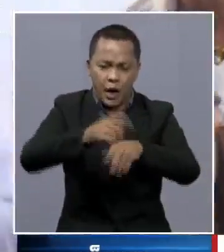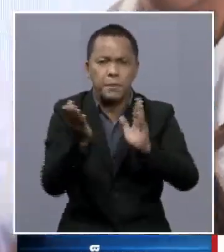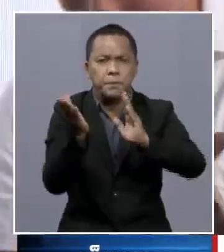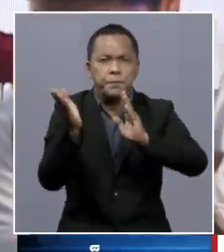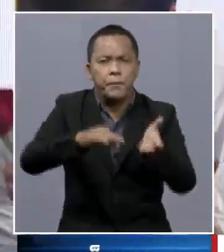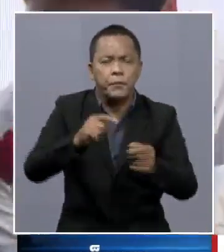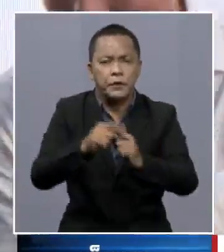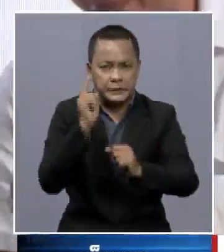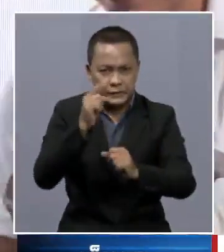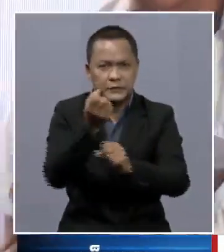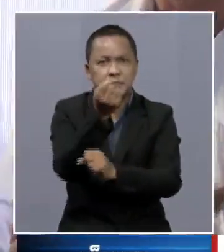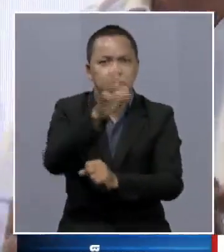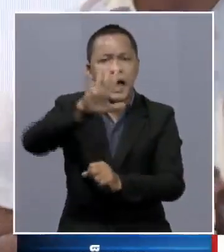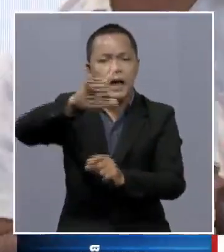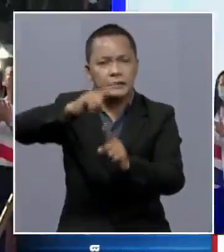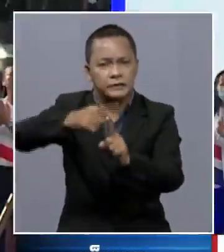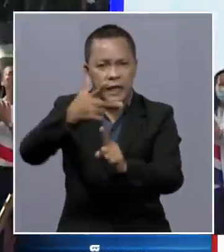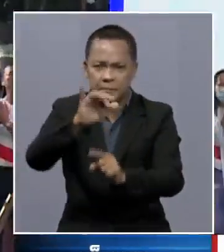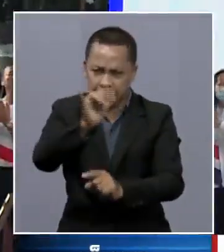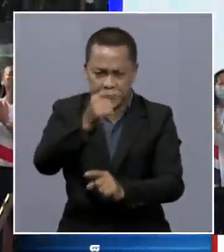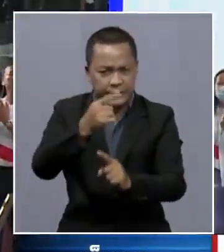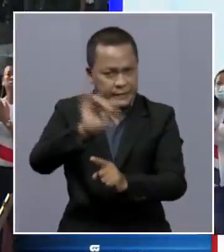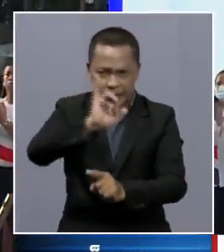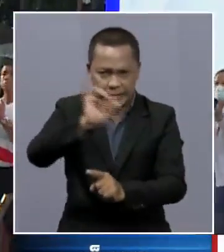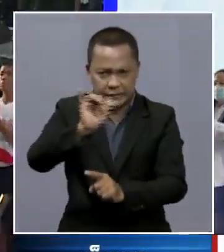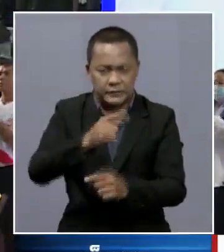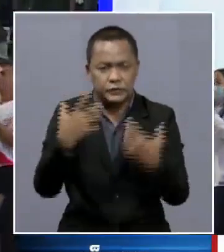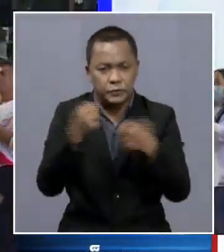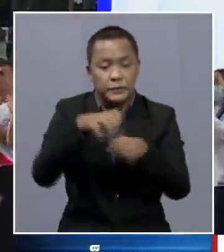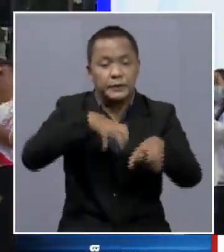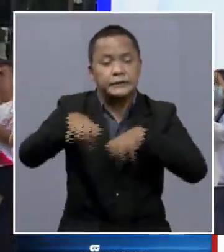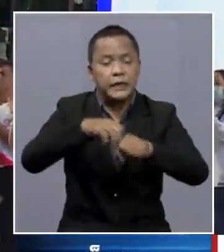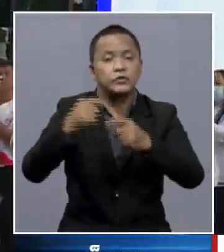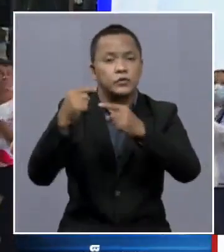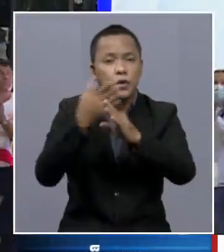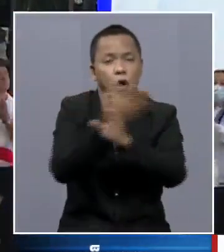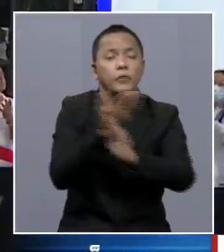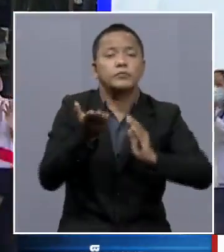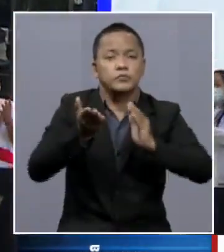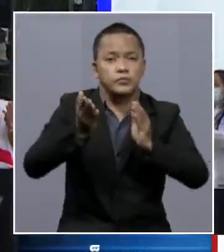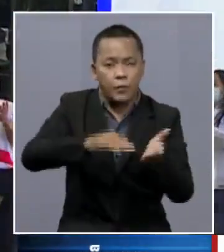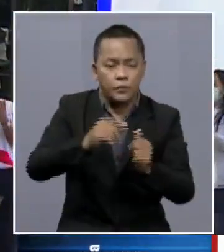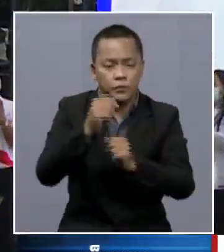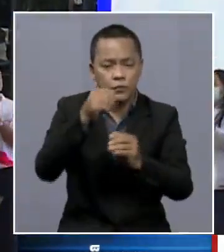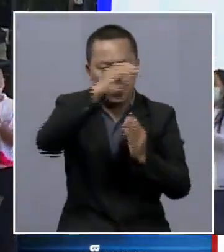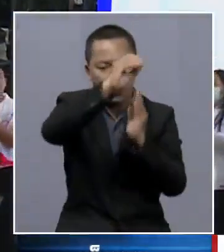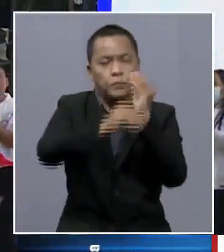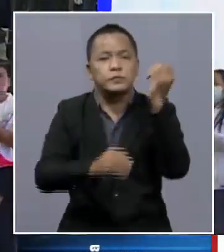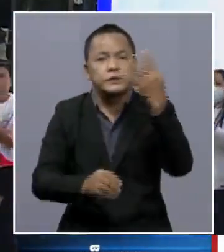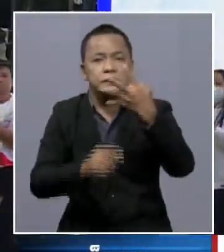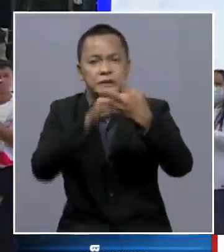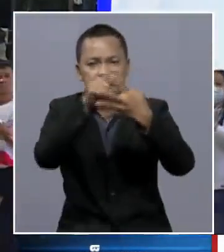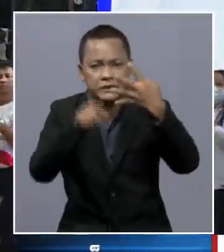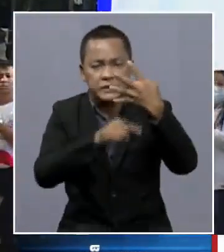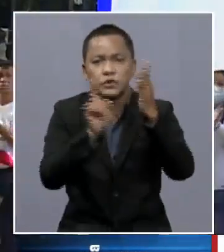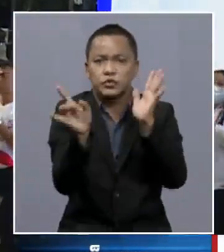ว่าแนๆ 15 มีนาคมนี้ไม่น่าใช่เพรเขาบอกว่าจะจัดก่อนยุธภา 4 เวที แล้ว